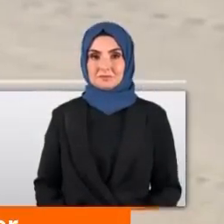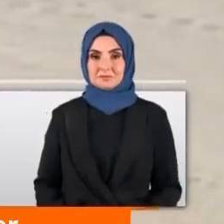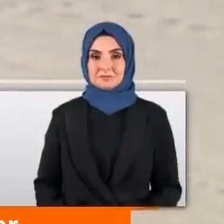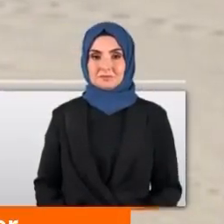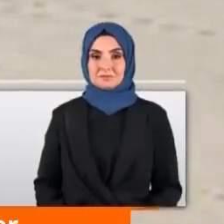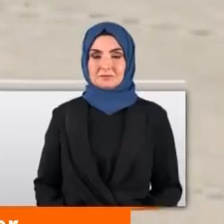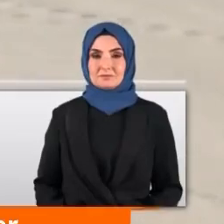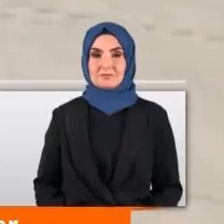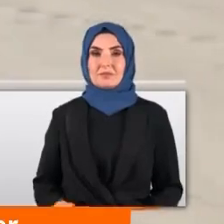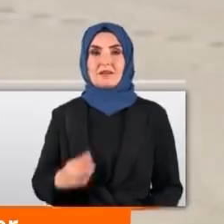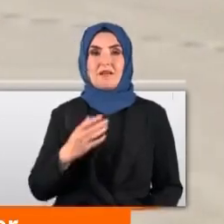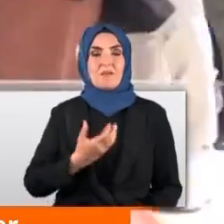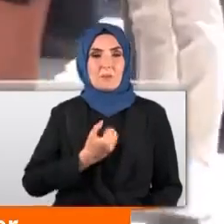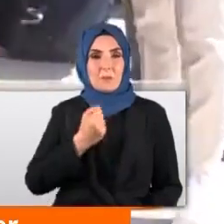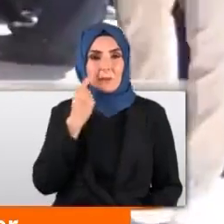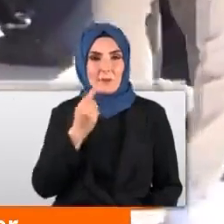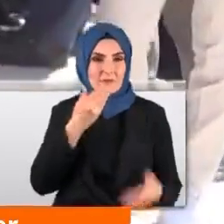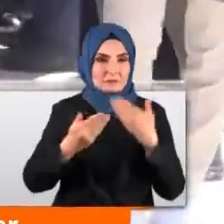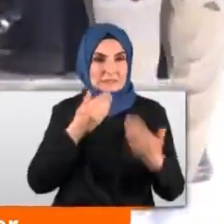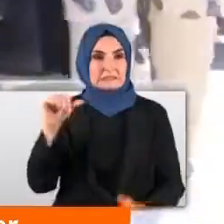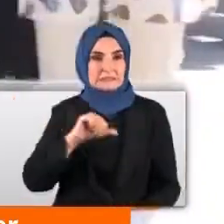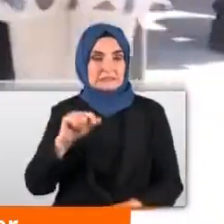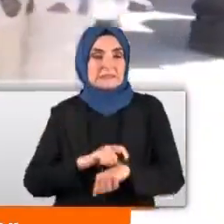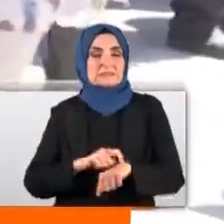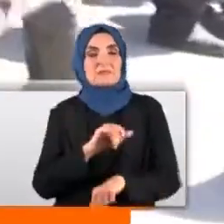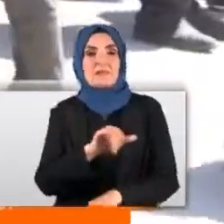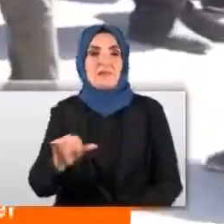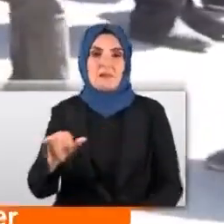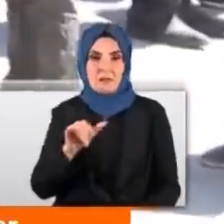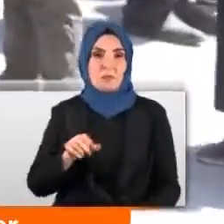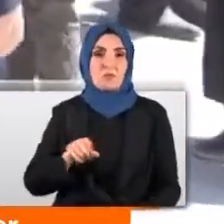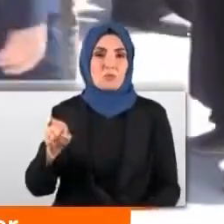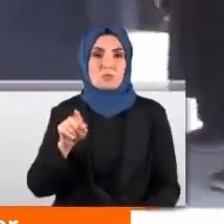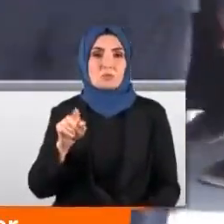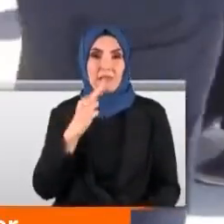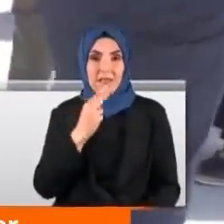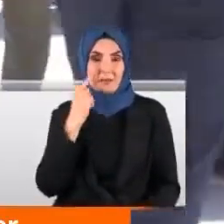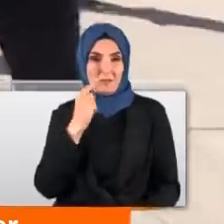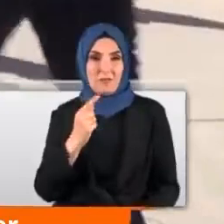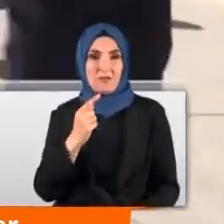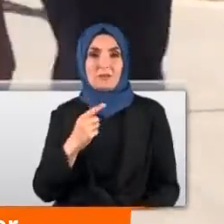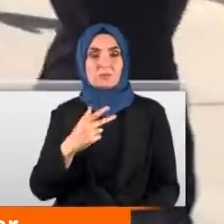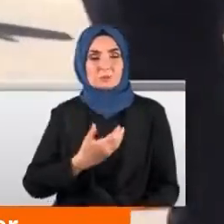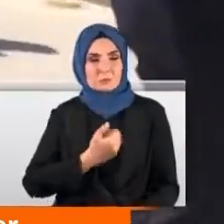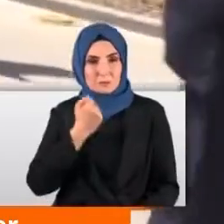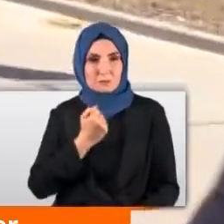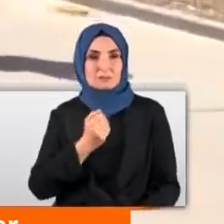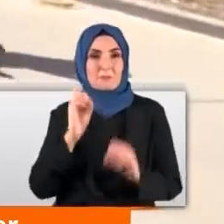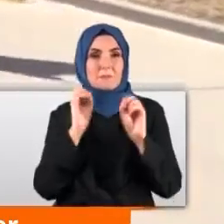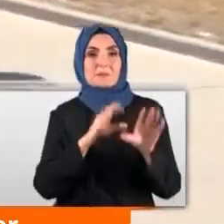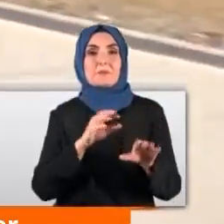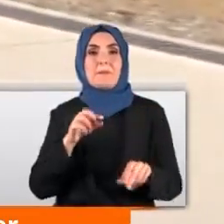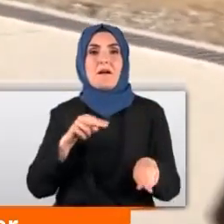Acı tarifsiz, öfke aynıydı. Kürtçe ağıtların arasında kahrolsun PKK sloganları yükseldi. Allah devlete de